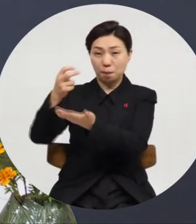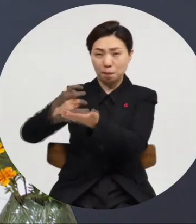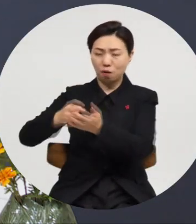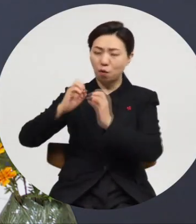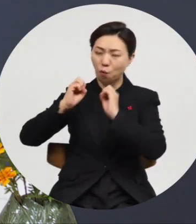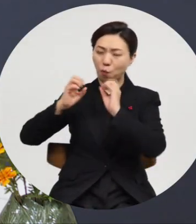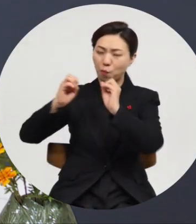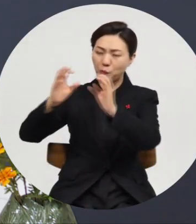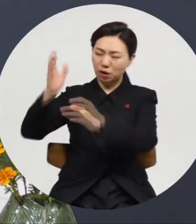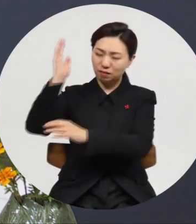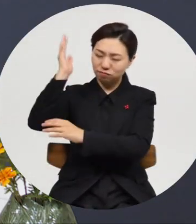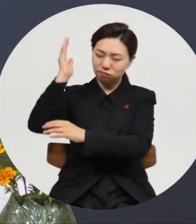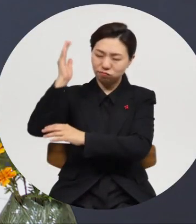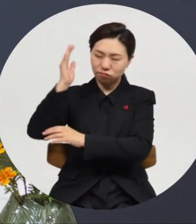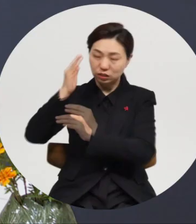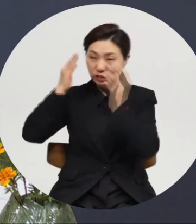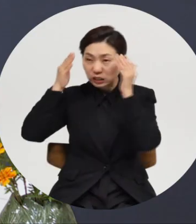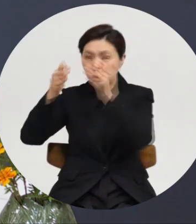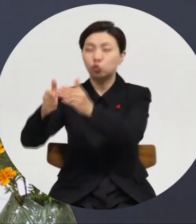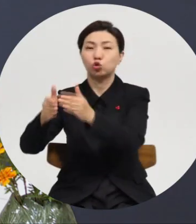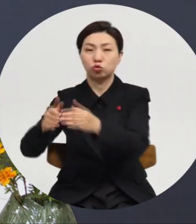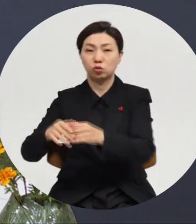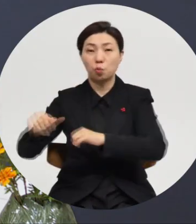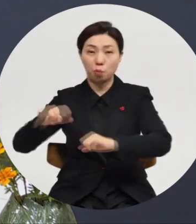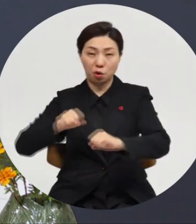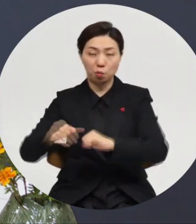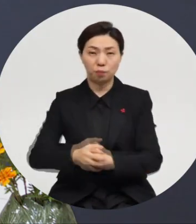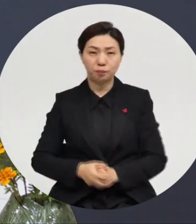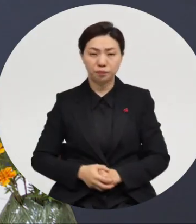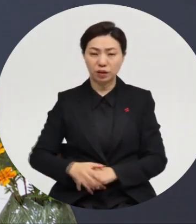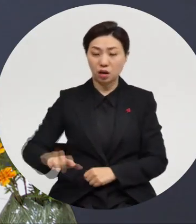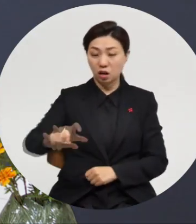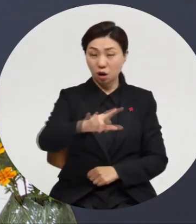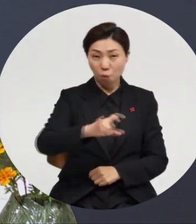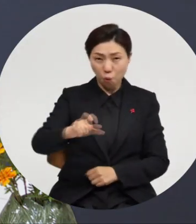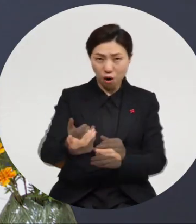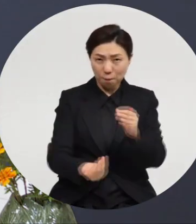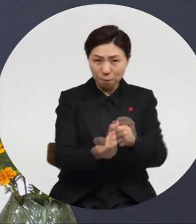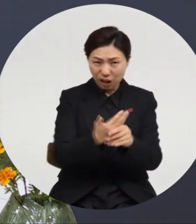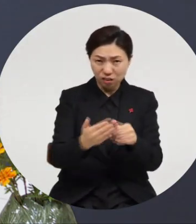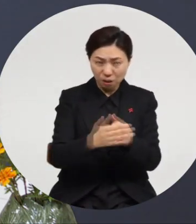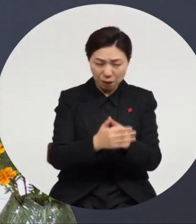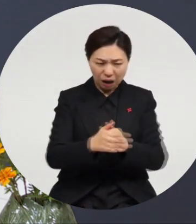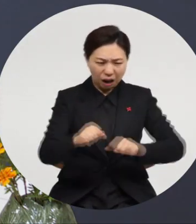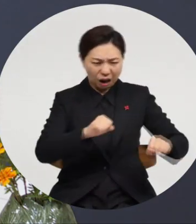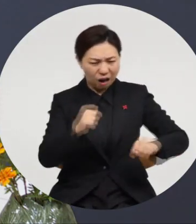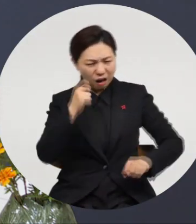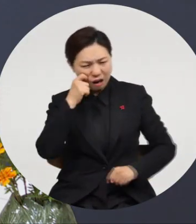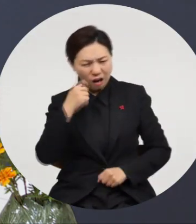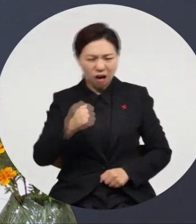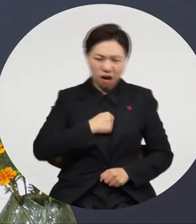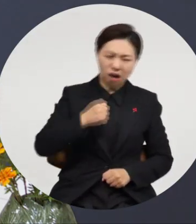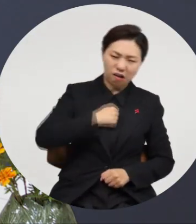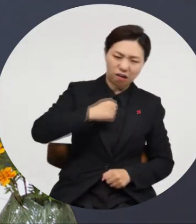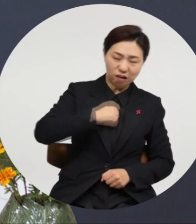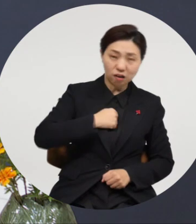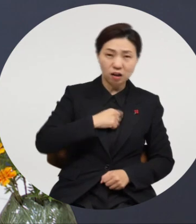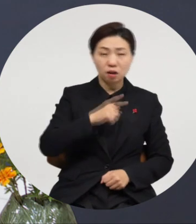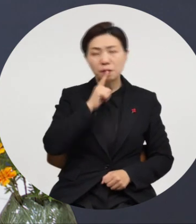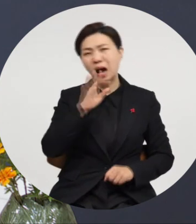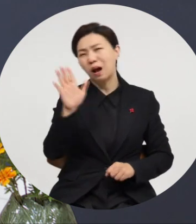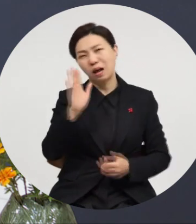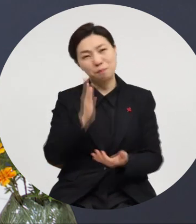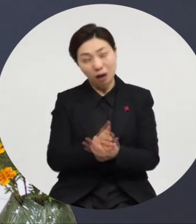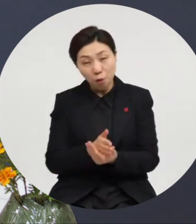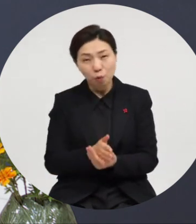전법에 치중을 한다. 뭐, 코로나 왔다. 그럼 뭐, 돌아다니지 못하니까 뭐 한다. 못